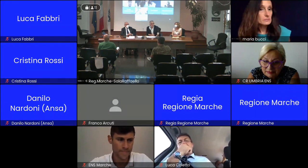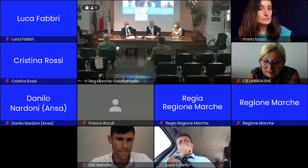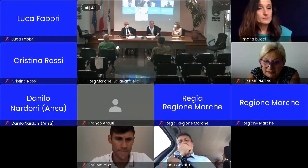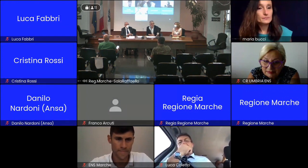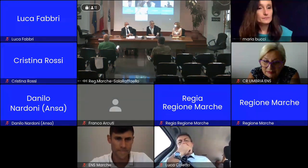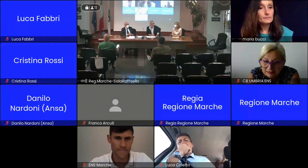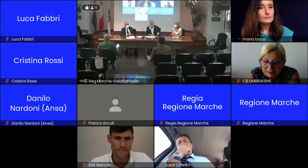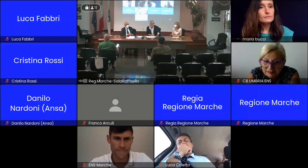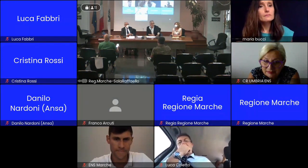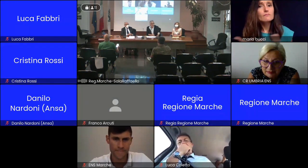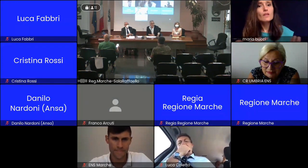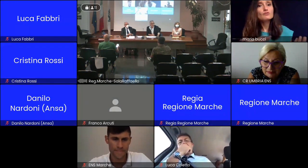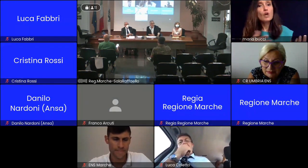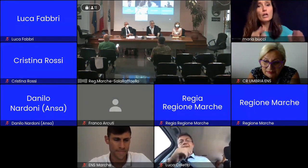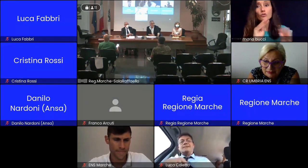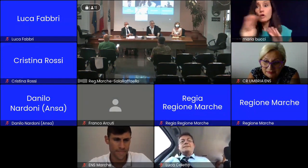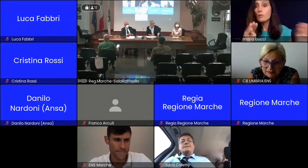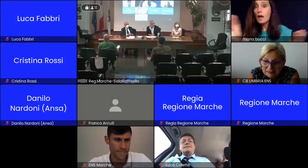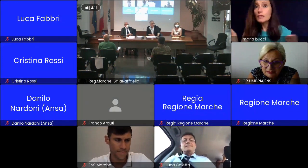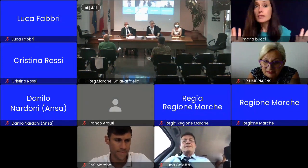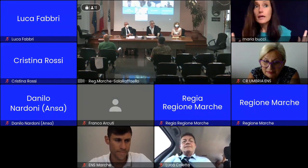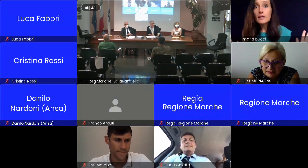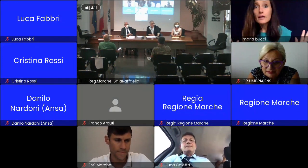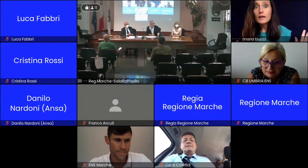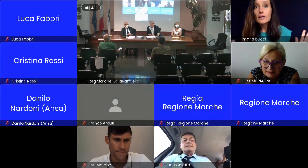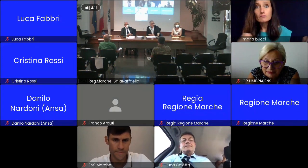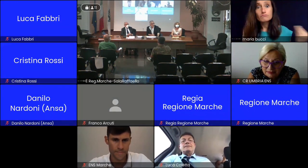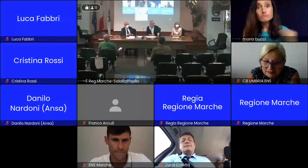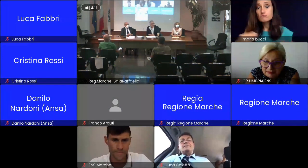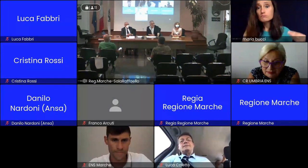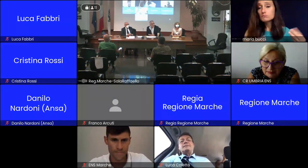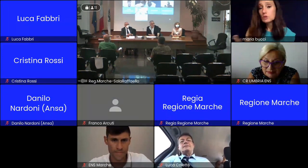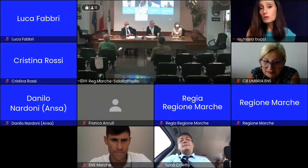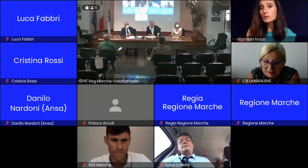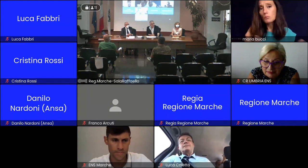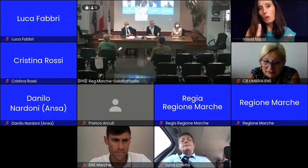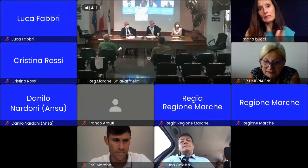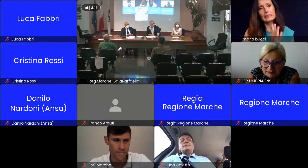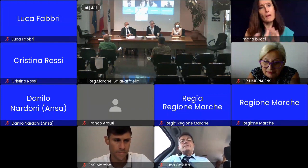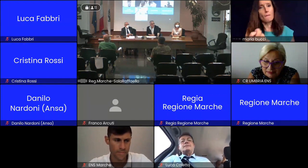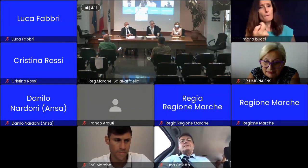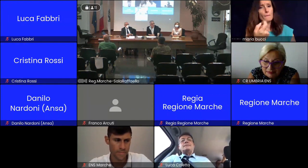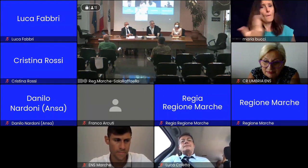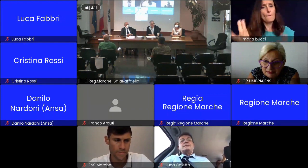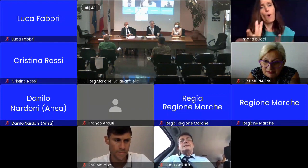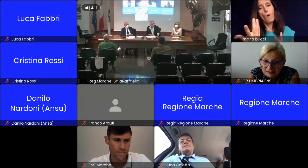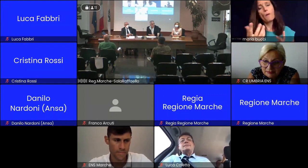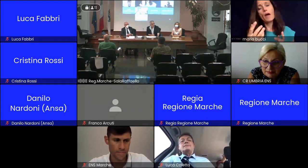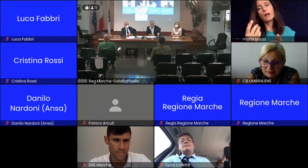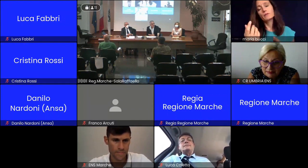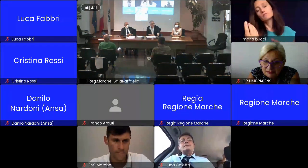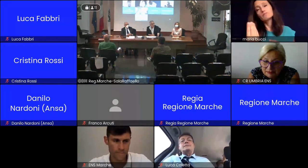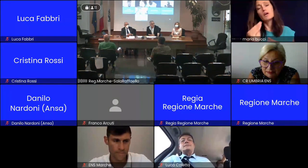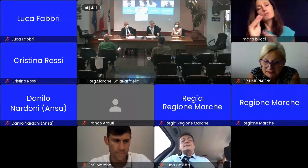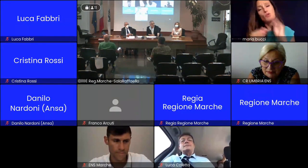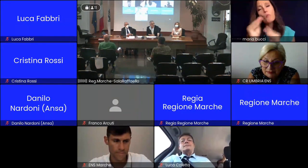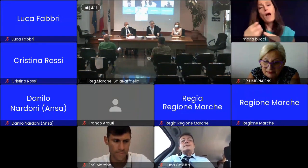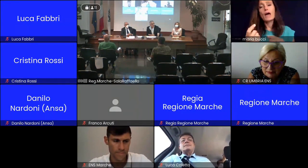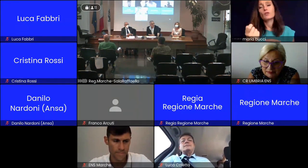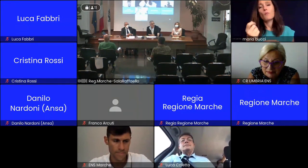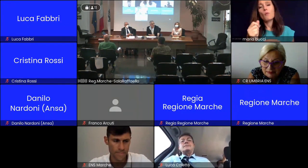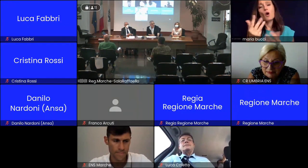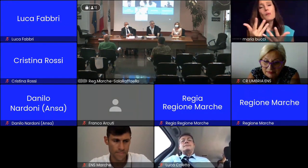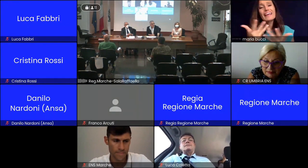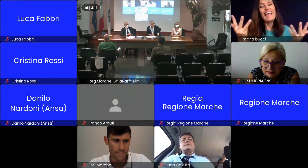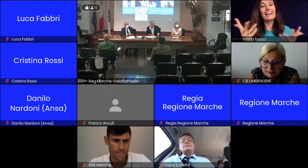Ecco, se ci sono domande, prego, mi dicono che diamoci un po' di tempo eventualmente per eventuali ulteriori chiarimenti. Abbiamo tutte le persone in